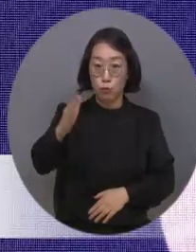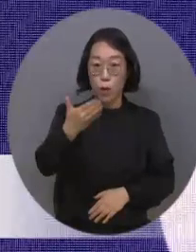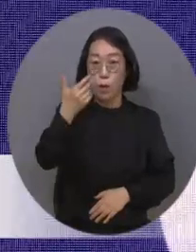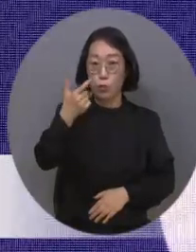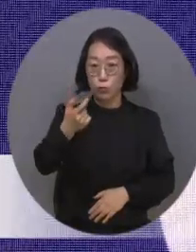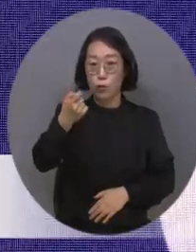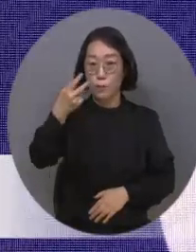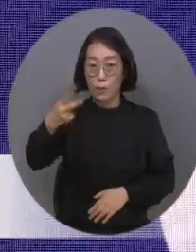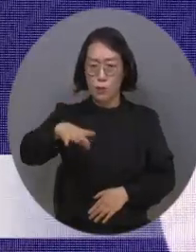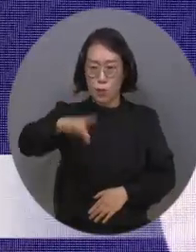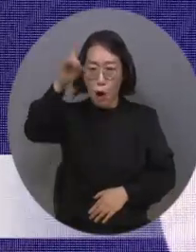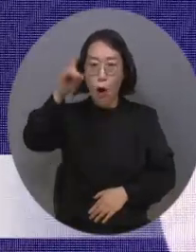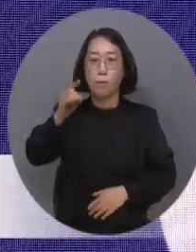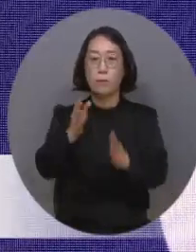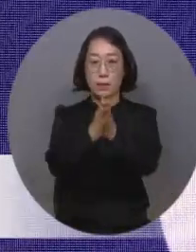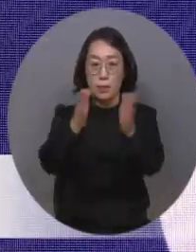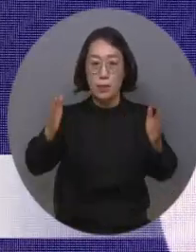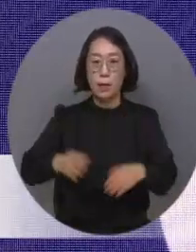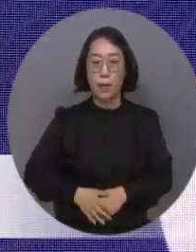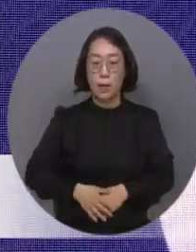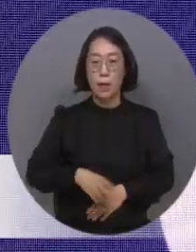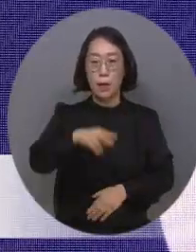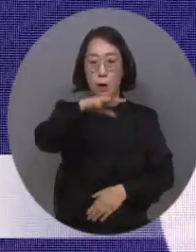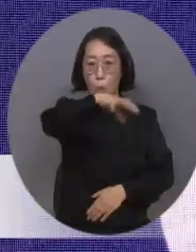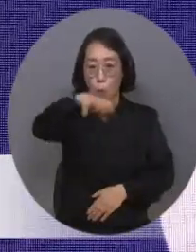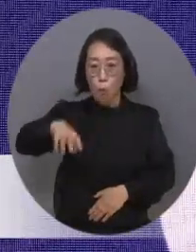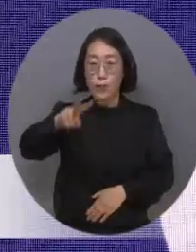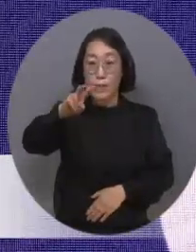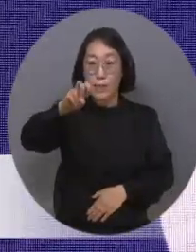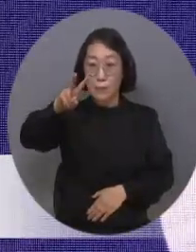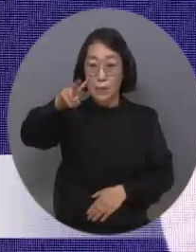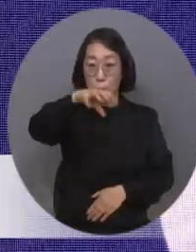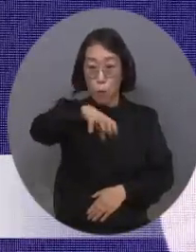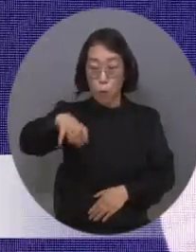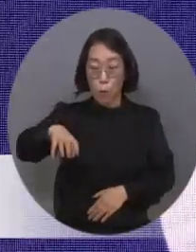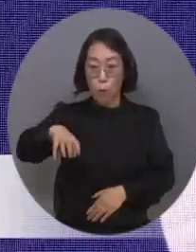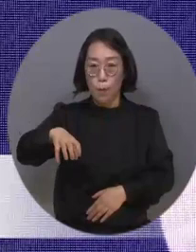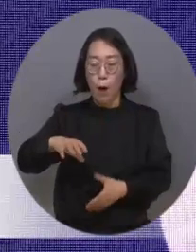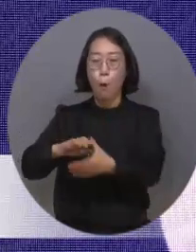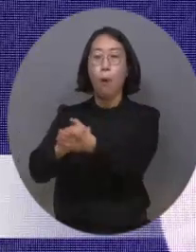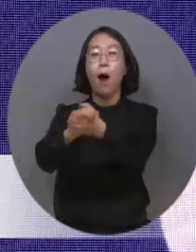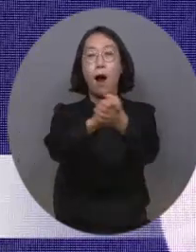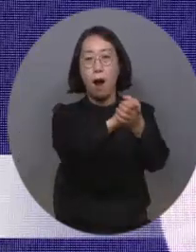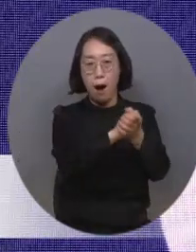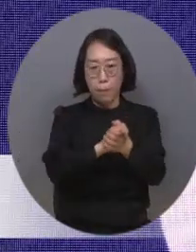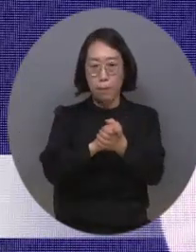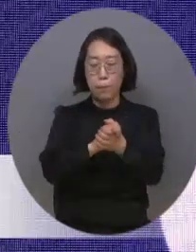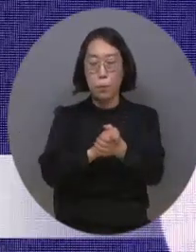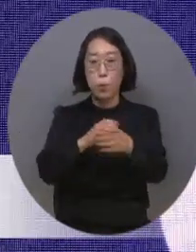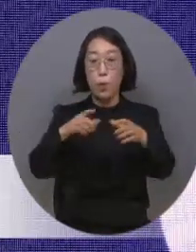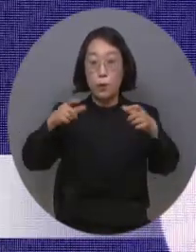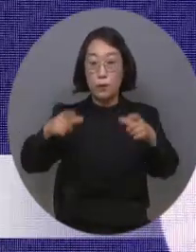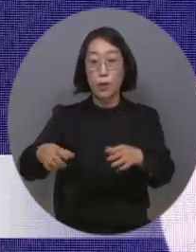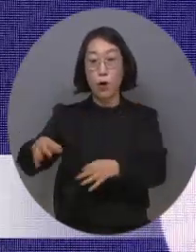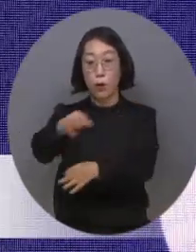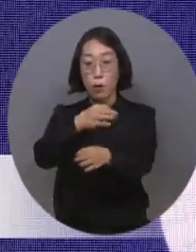개최가 돼서 22개 시도민의 화 및 지역경제 활성화에